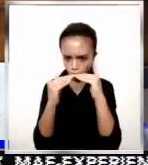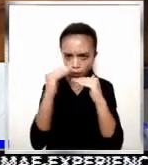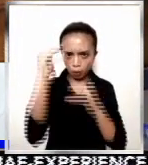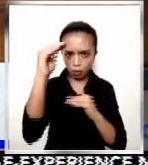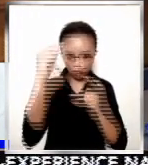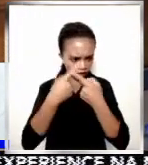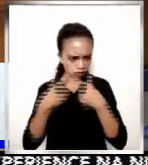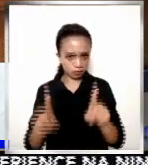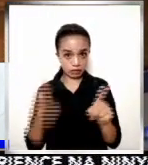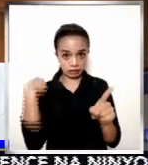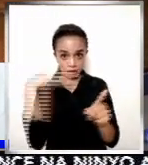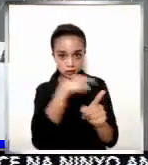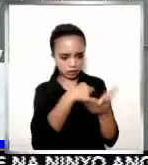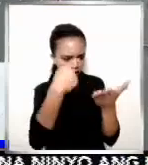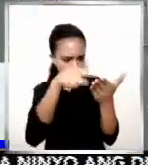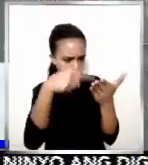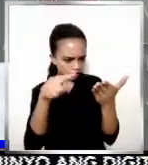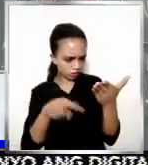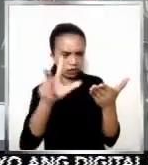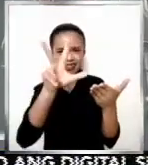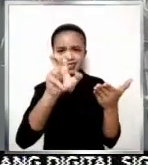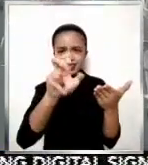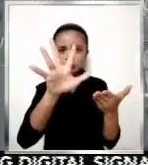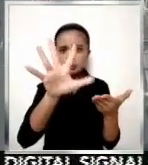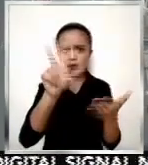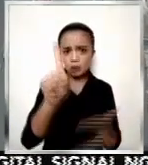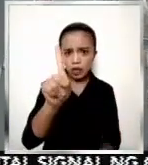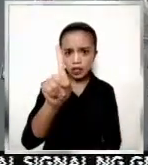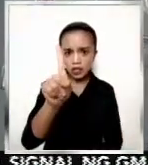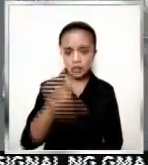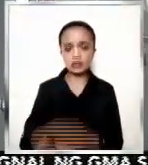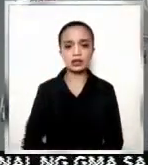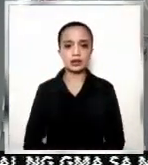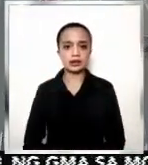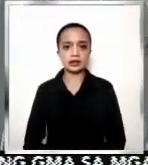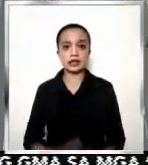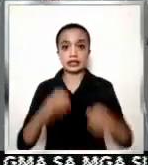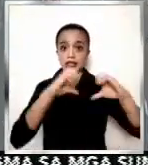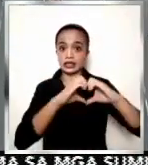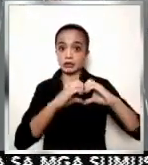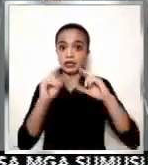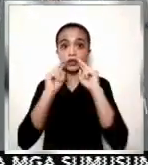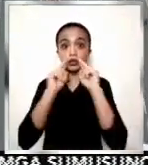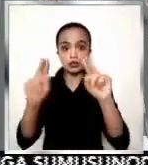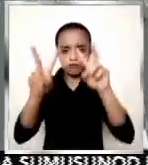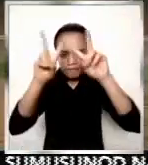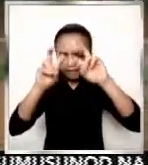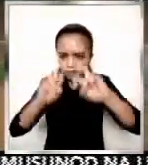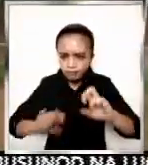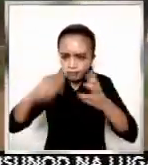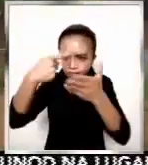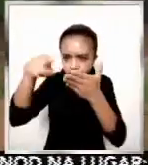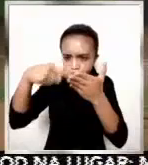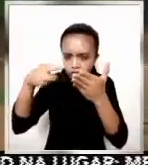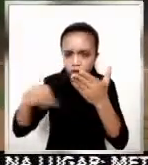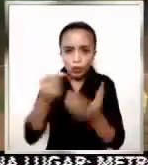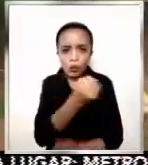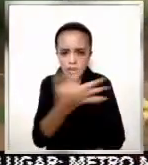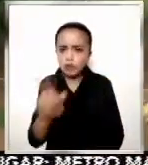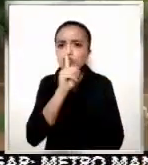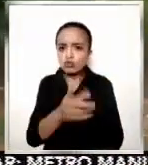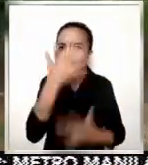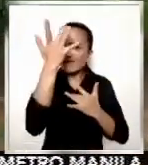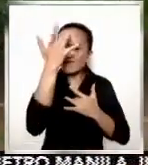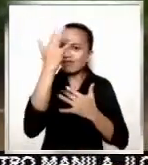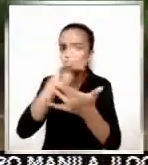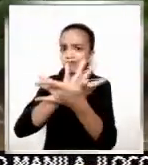ay 351. Tiningnan ng GMA News Research ang bilang ng mga aktibong kaso ng COVID-19 sa mga lugar na nasa